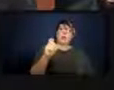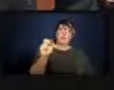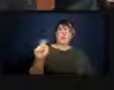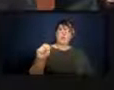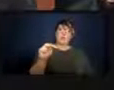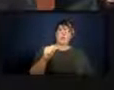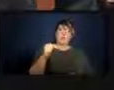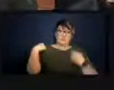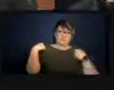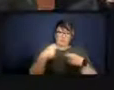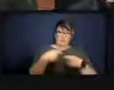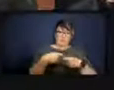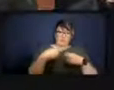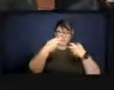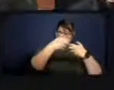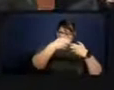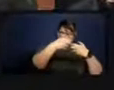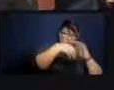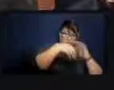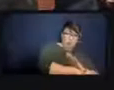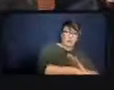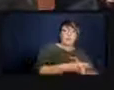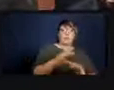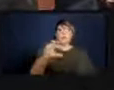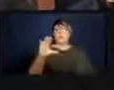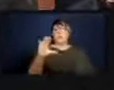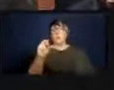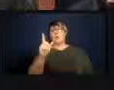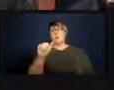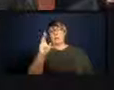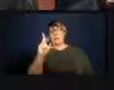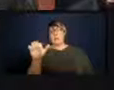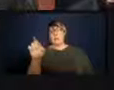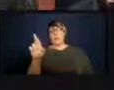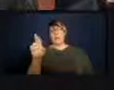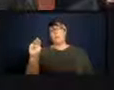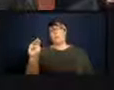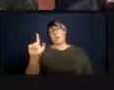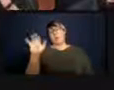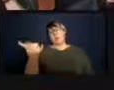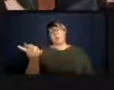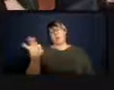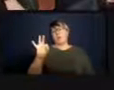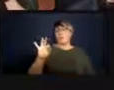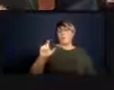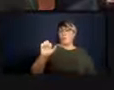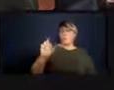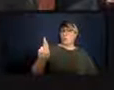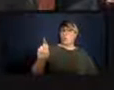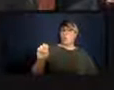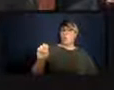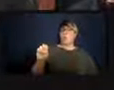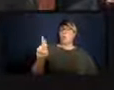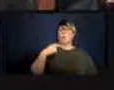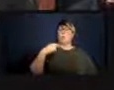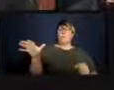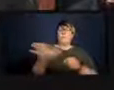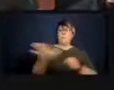مسائل متعلقة طبعا بالمدارس الجاذبة، وهنالك أيضا نظام المونتسوري أو